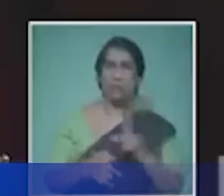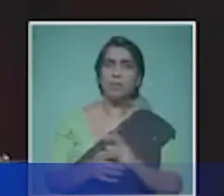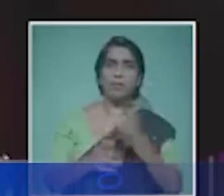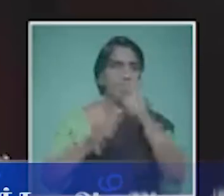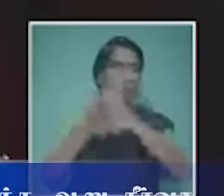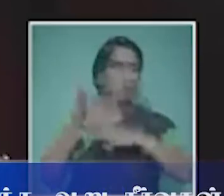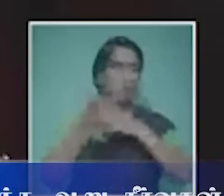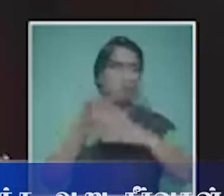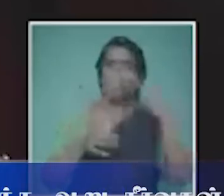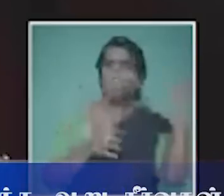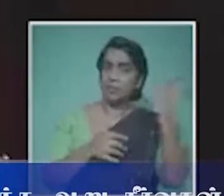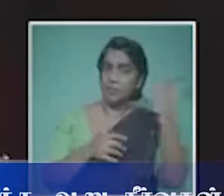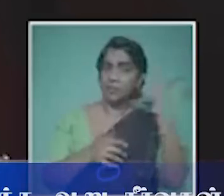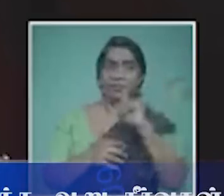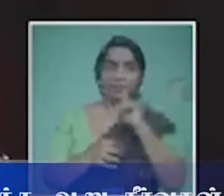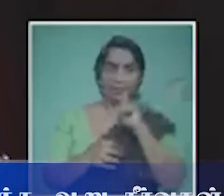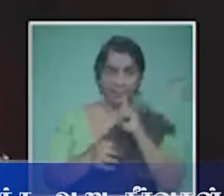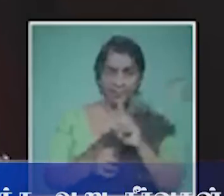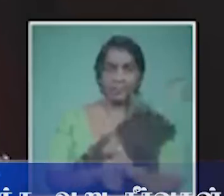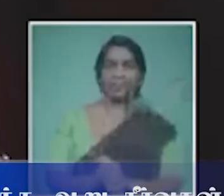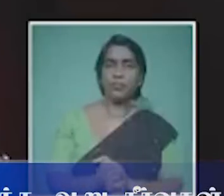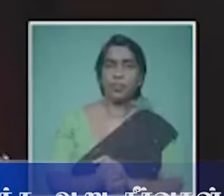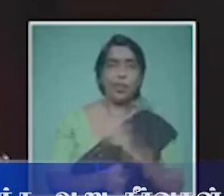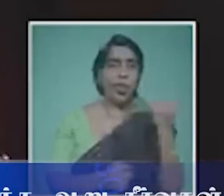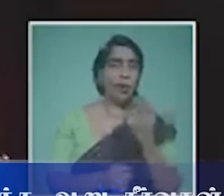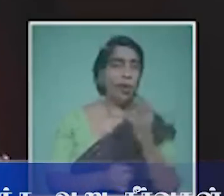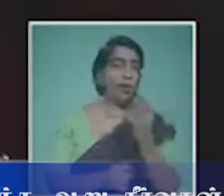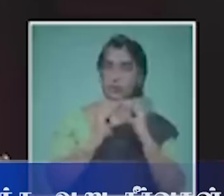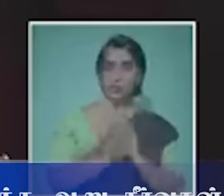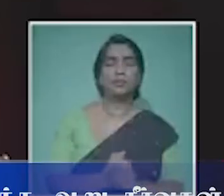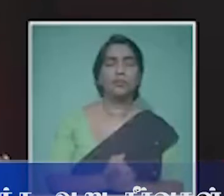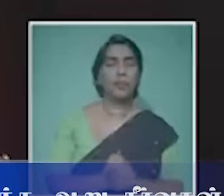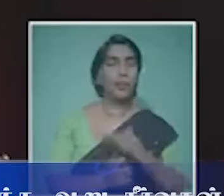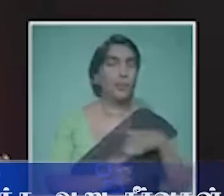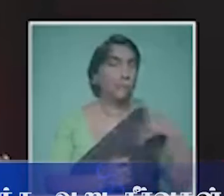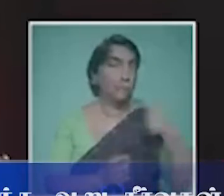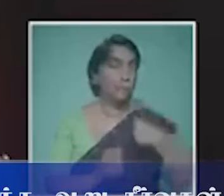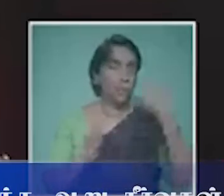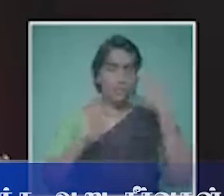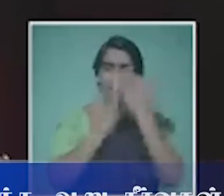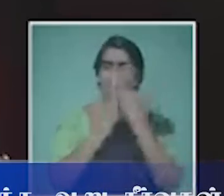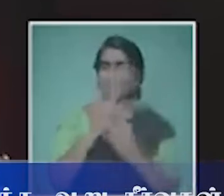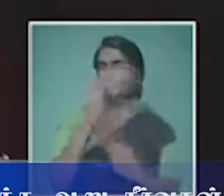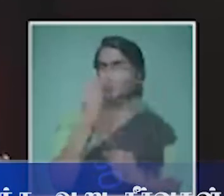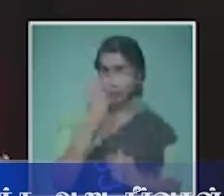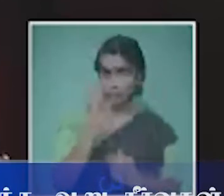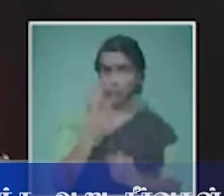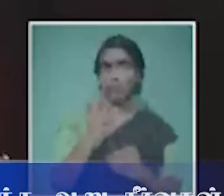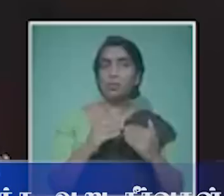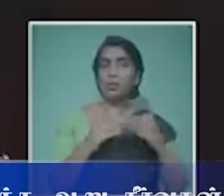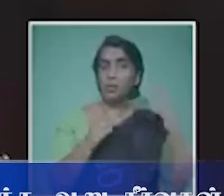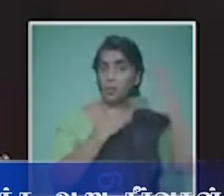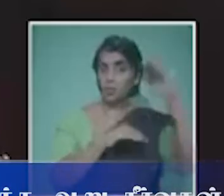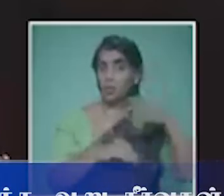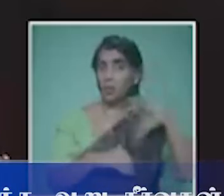நவ ஆர்த்திக குடுநகனால் இருப்புகளின் மீதான கருதப்பட்டு உள்ளீட்டு வரியை